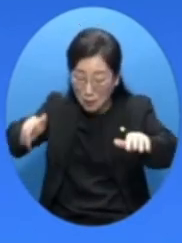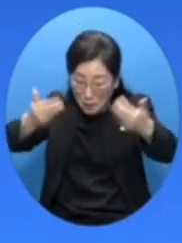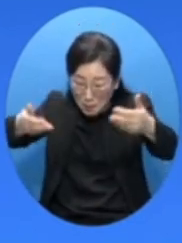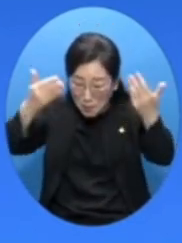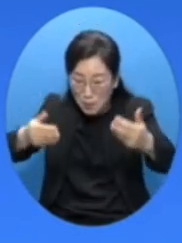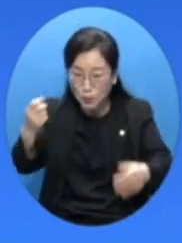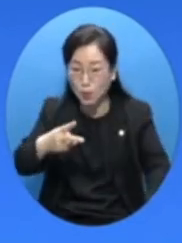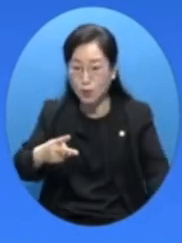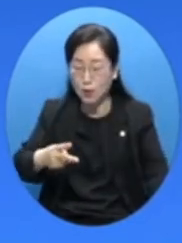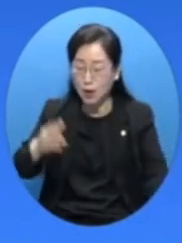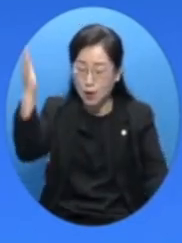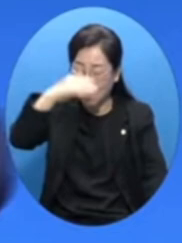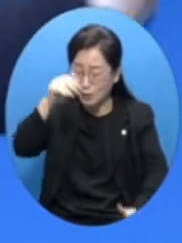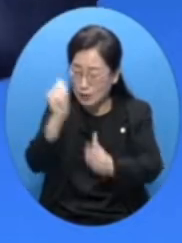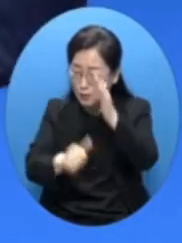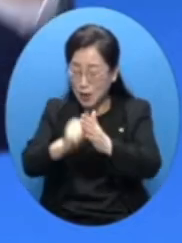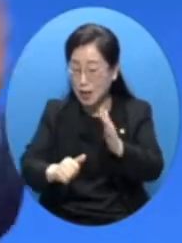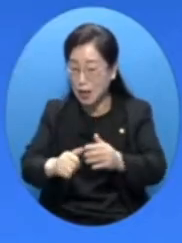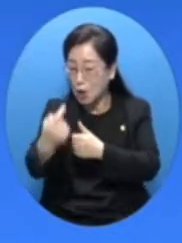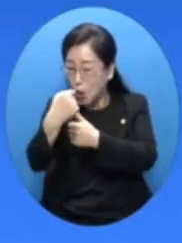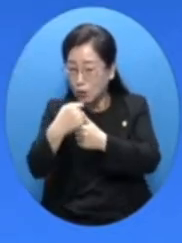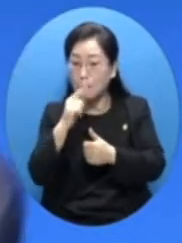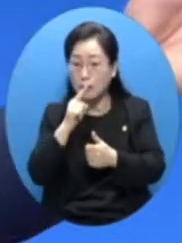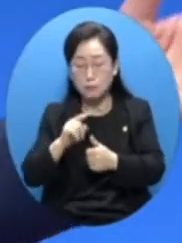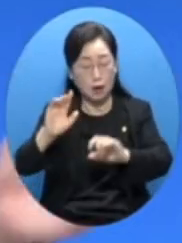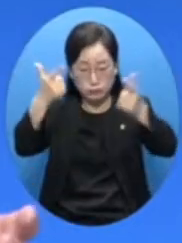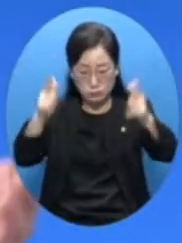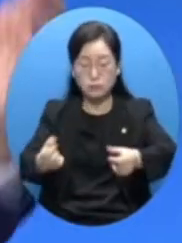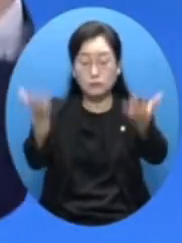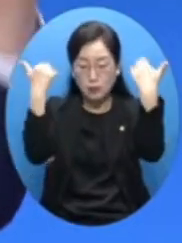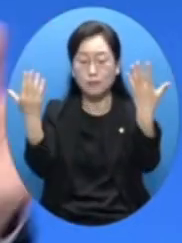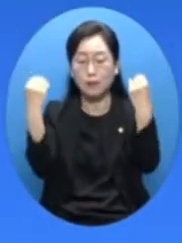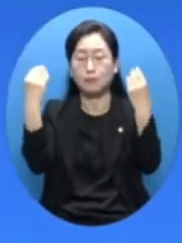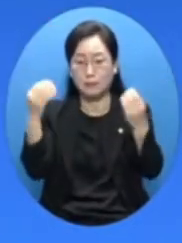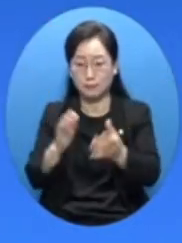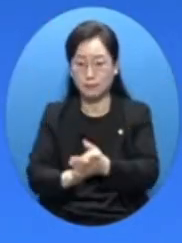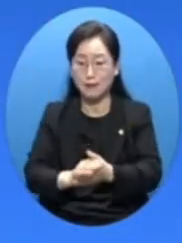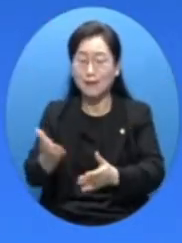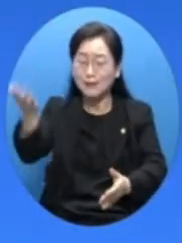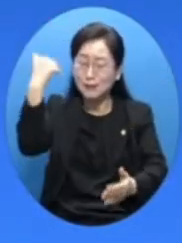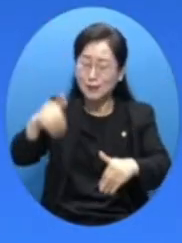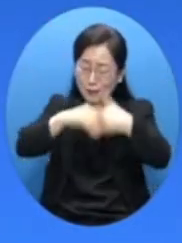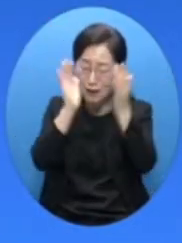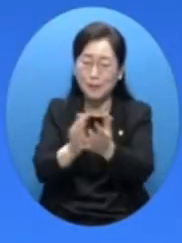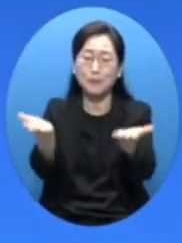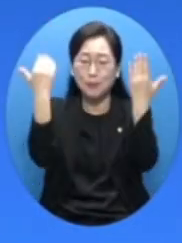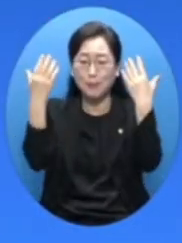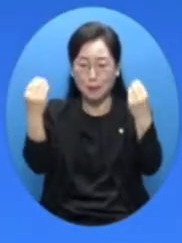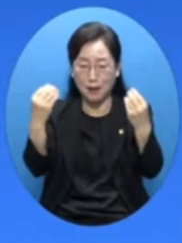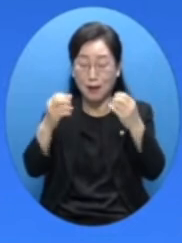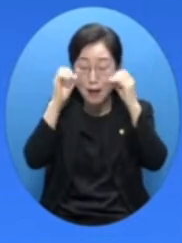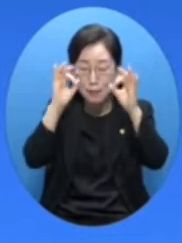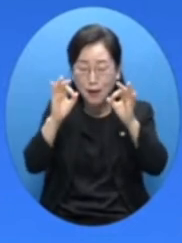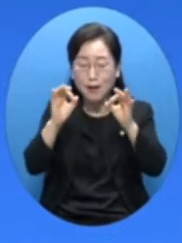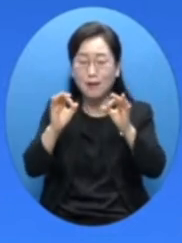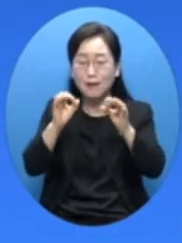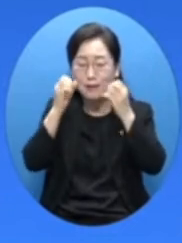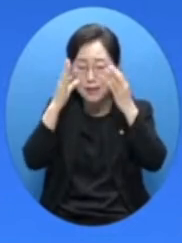실패를 들춰내는데 이것은 이미 다 끝난 일입니다. 다 지난 것입니다. 이전 것은 지나갔으니 보라 새것이